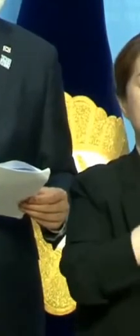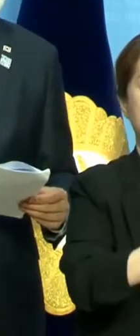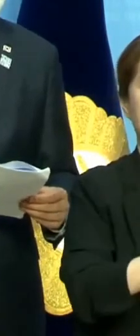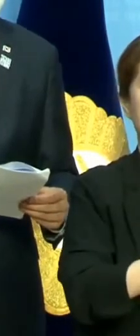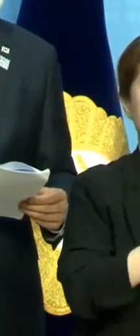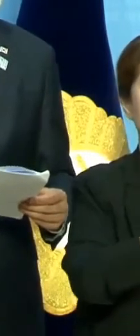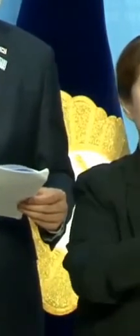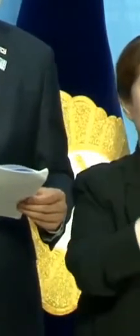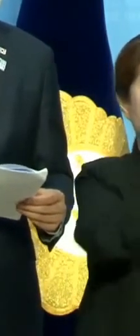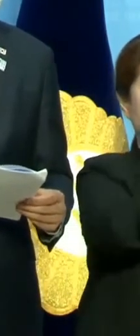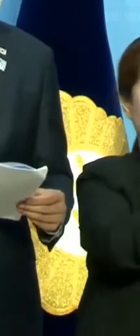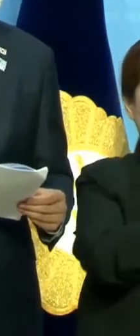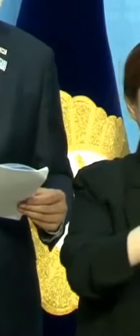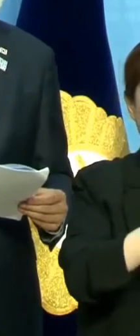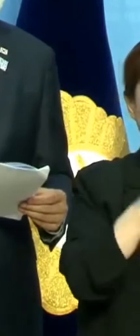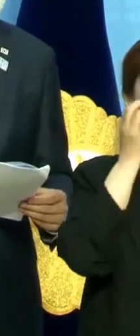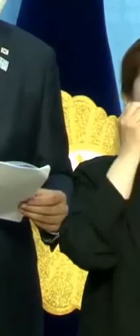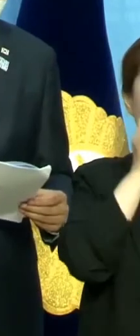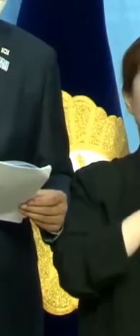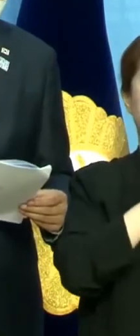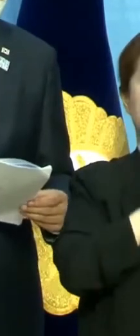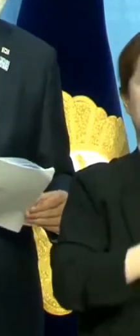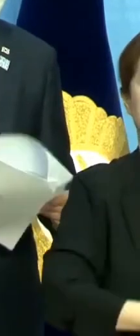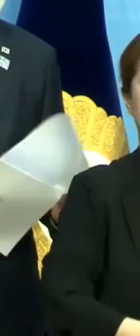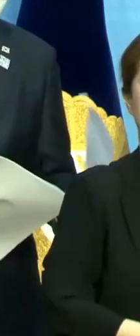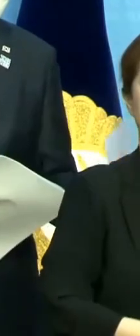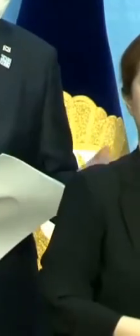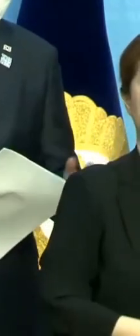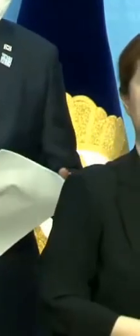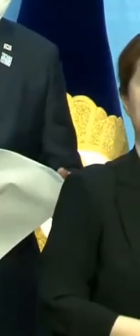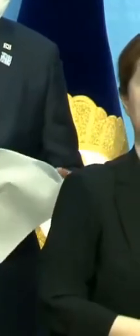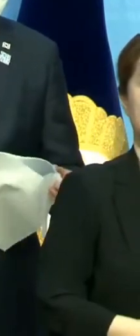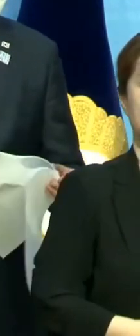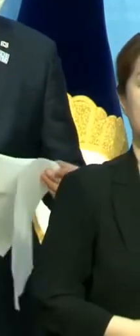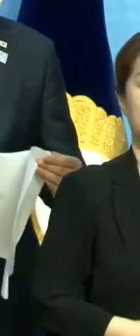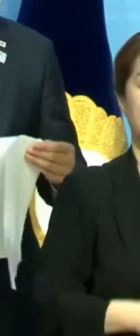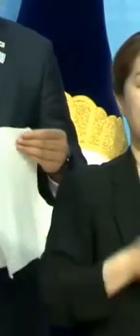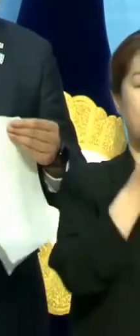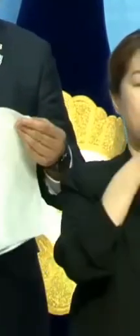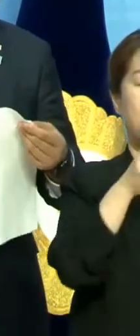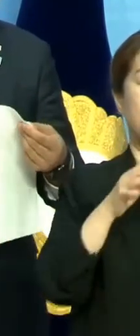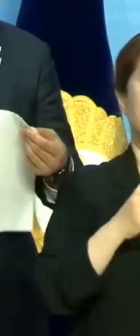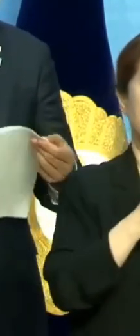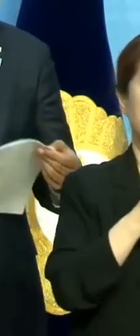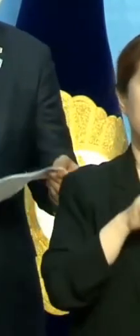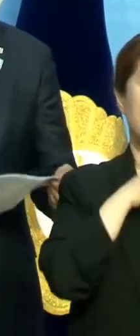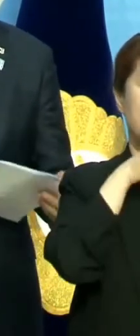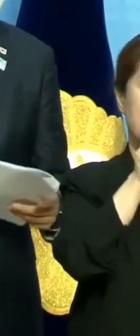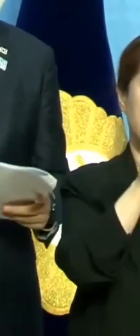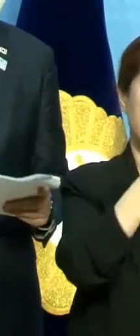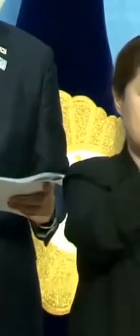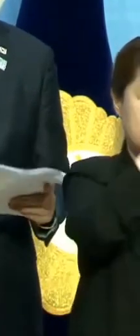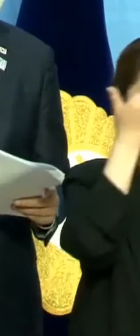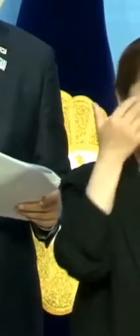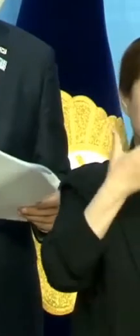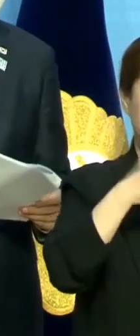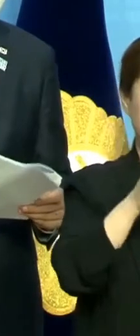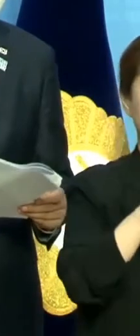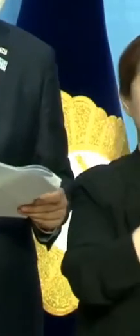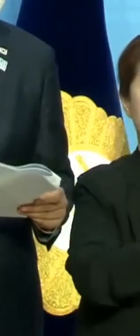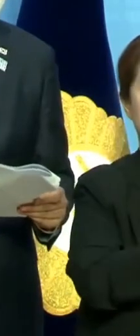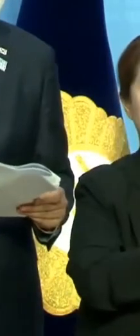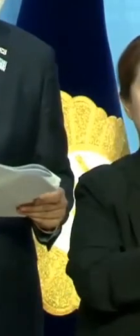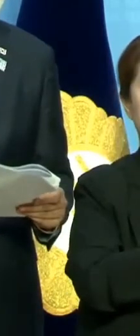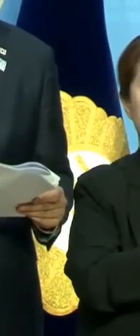완전한 상식밖의 일이다 라는 답변을 들려주었습니다. 현대건설은 25살의 젊은 여자 배구 선수 고유민